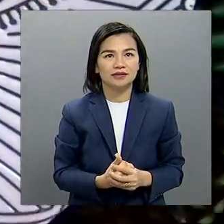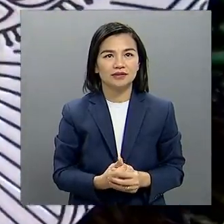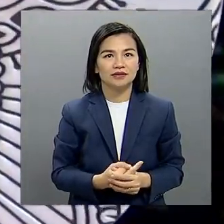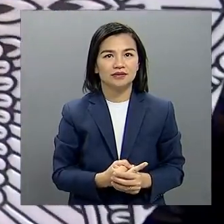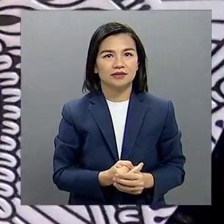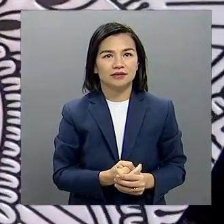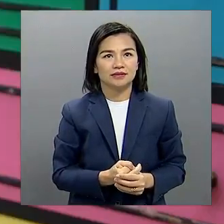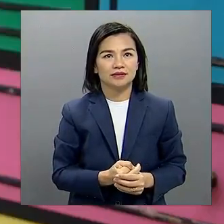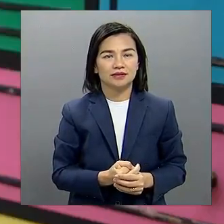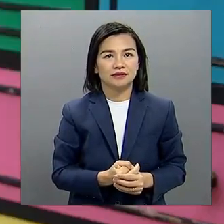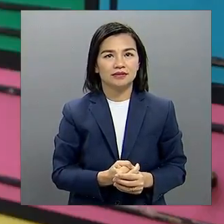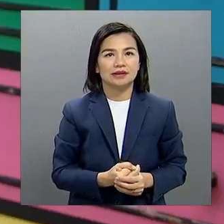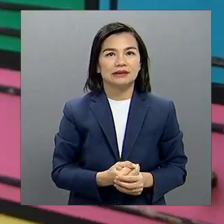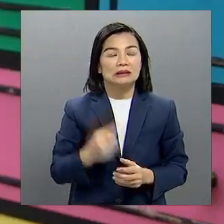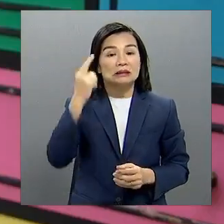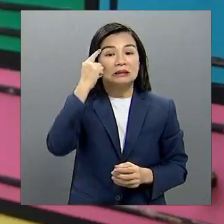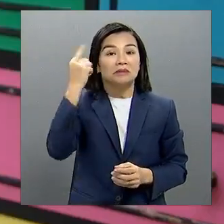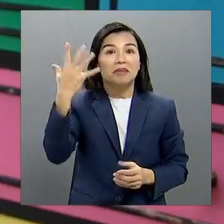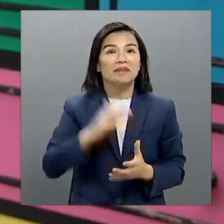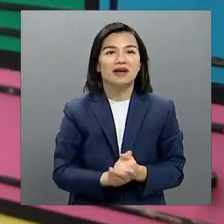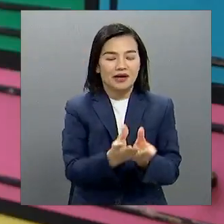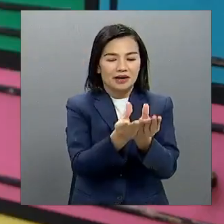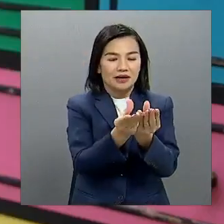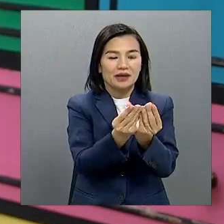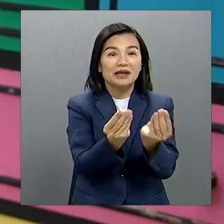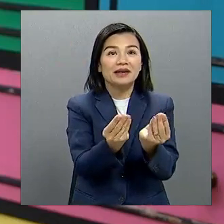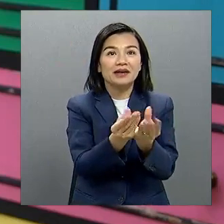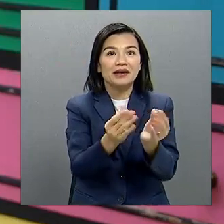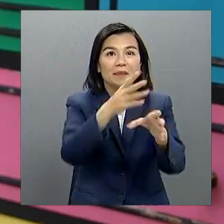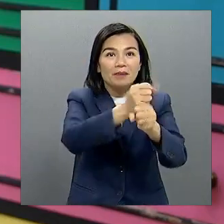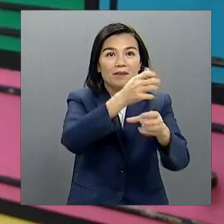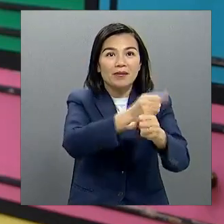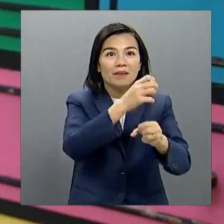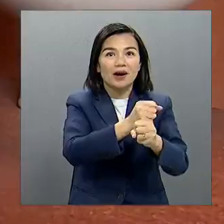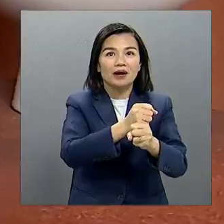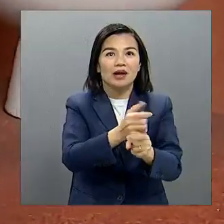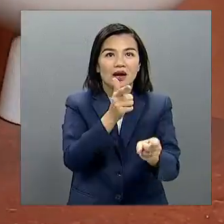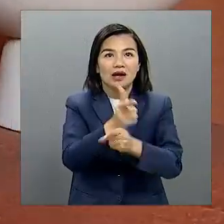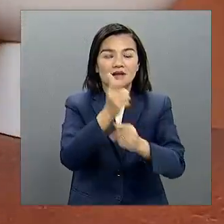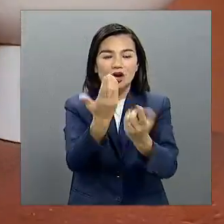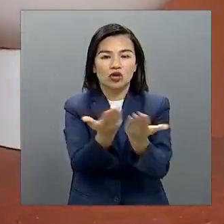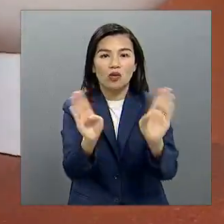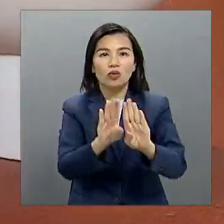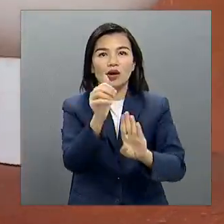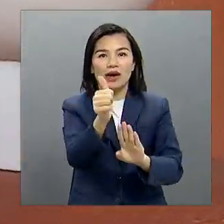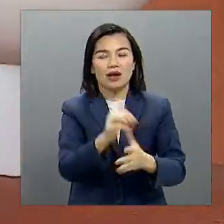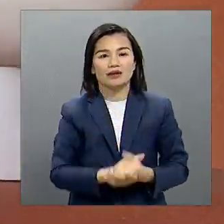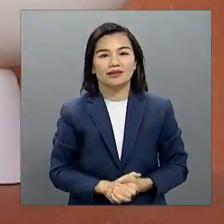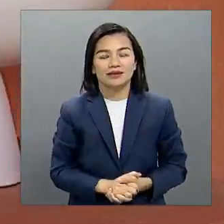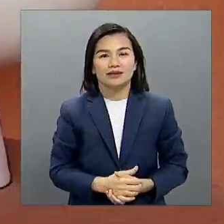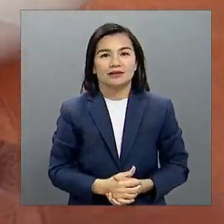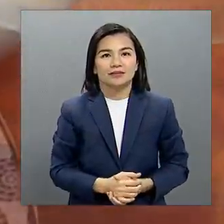ใครจะไปคิดนะคะว่าดินก้อนๆอย่างเงี้ยสามารถที่จะเลี้ยงดูครอบครัวทั้งครอบครัวได้เลย